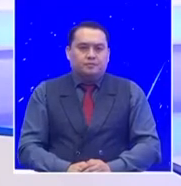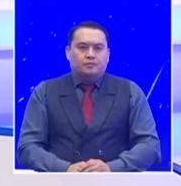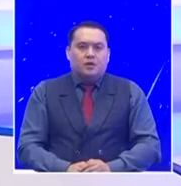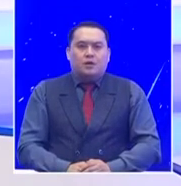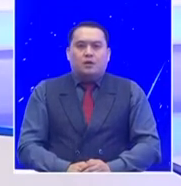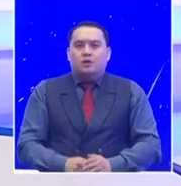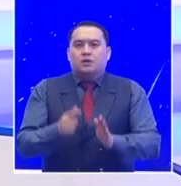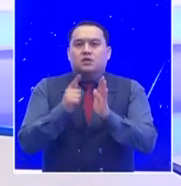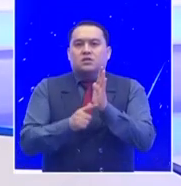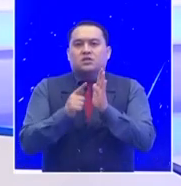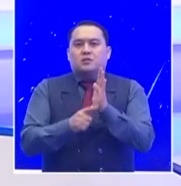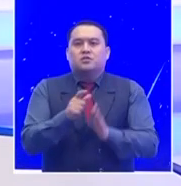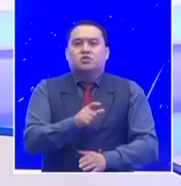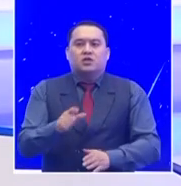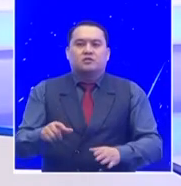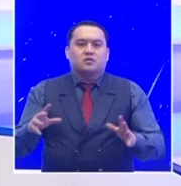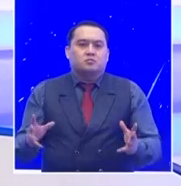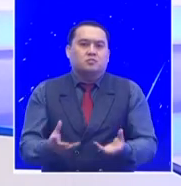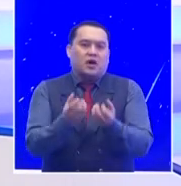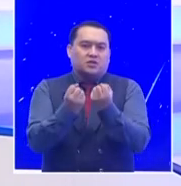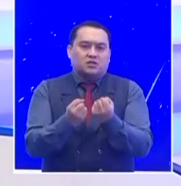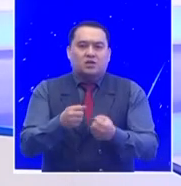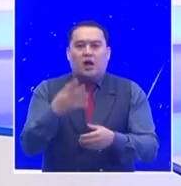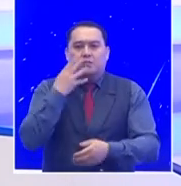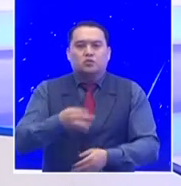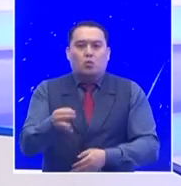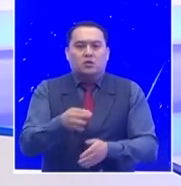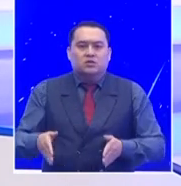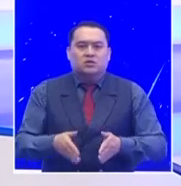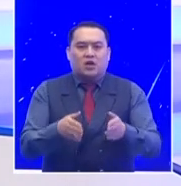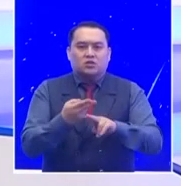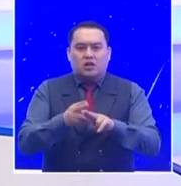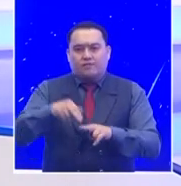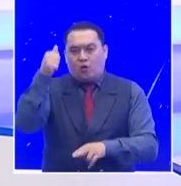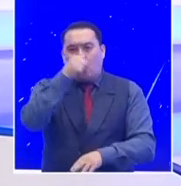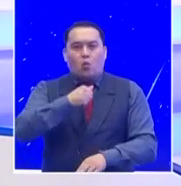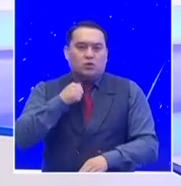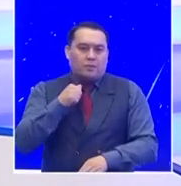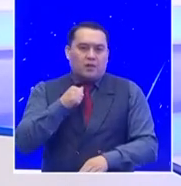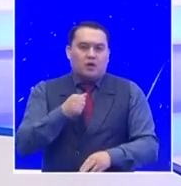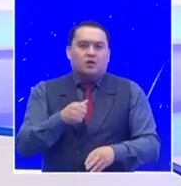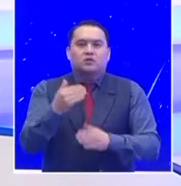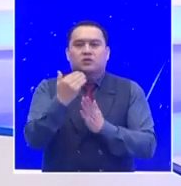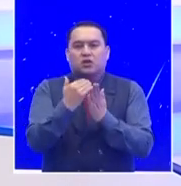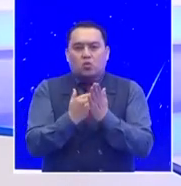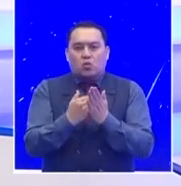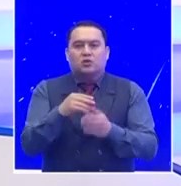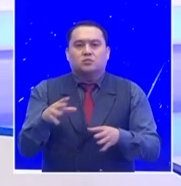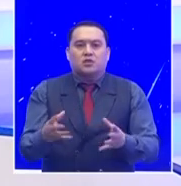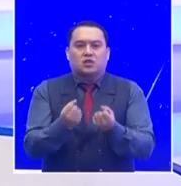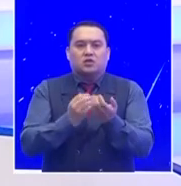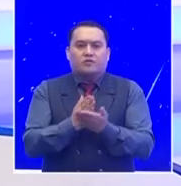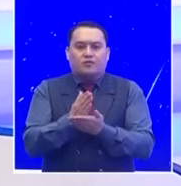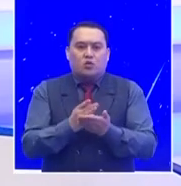Около 70 человек спасены на опасных участках трасс Алматинской области с начала текущего года. Такую статистику привели сотрудники